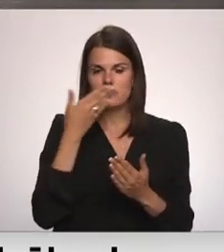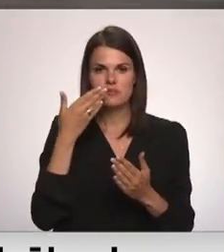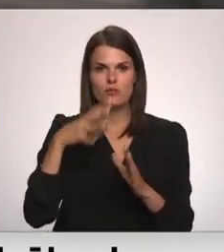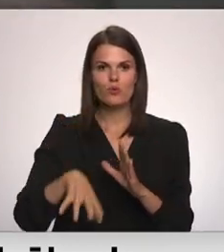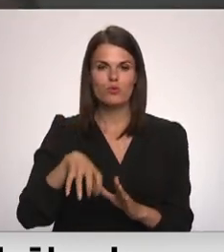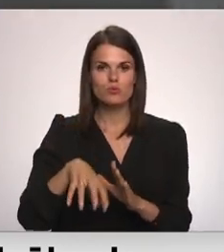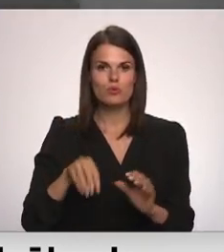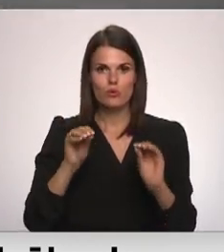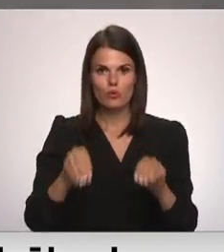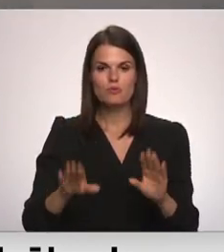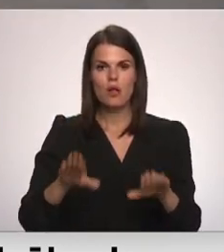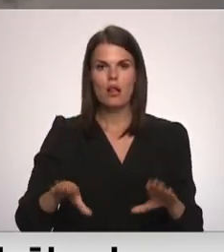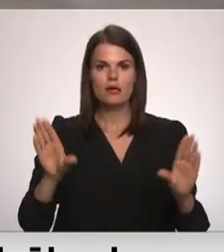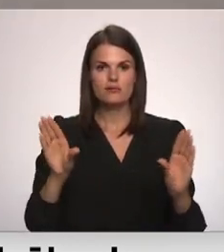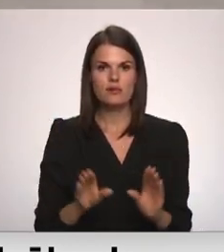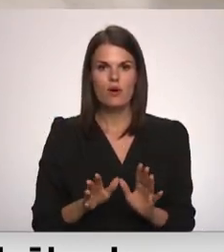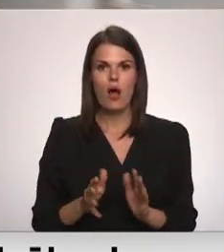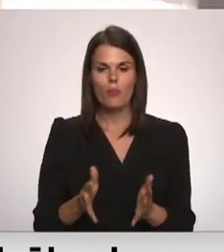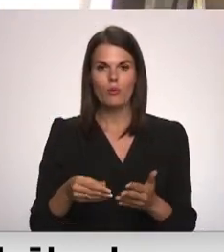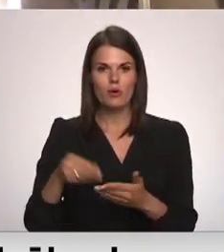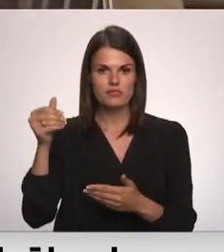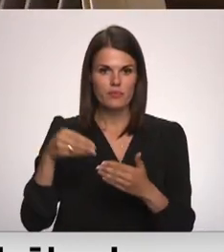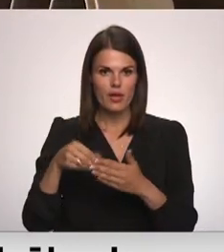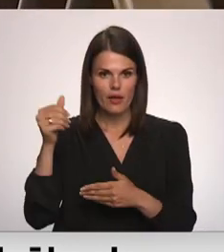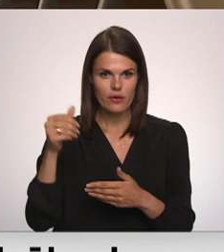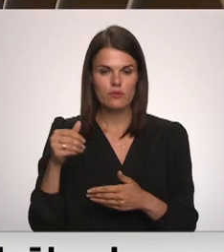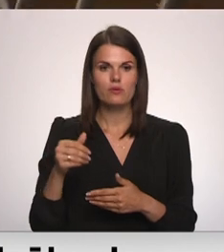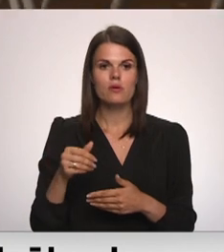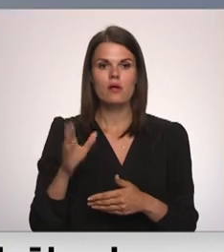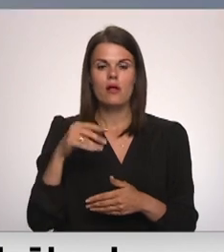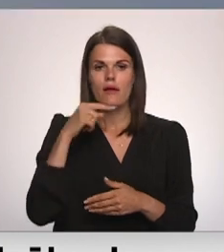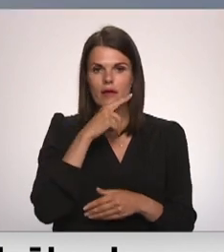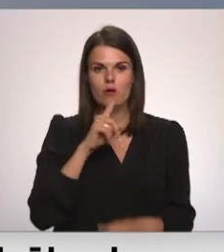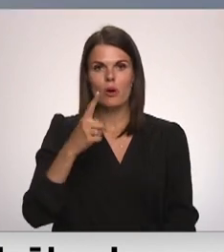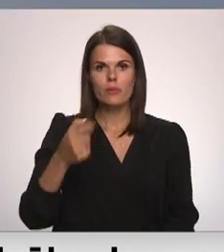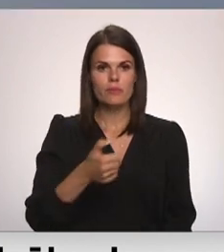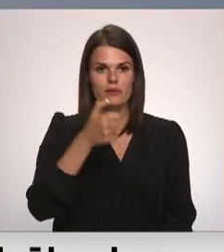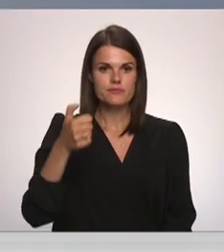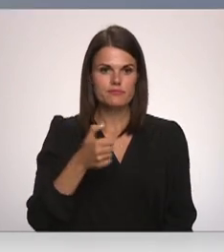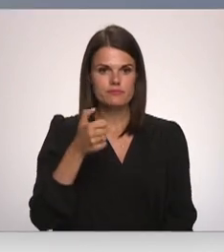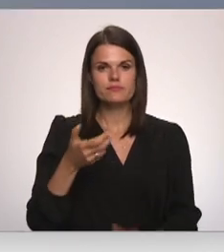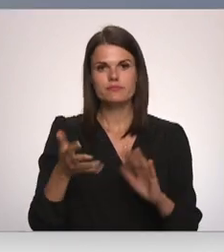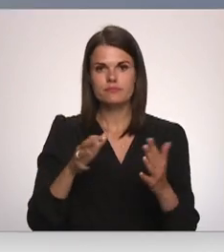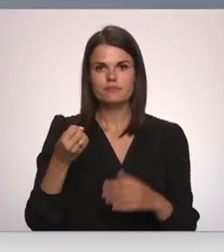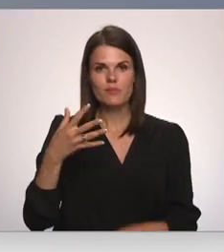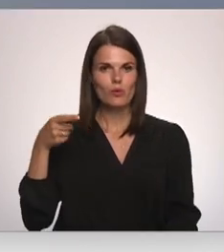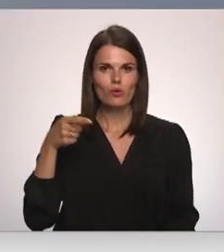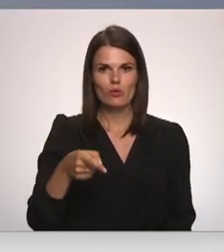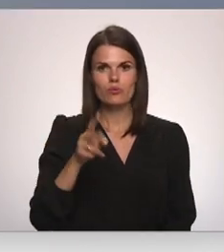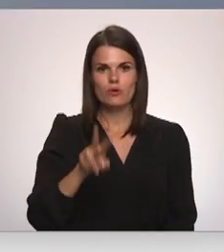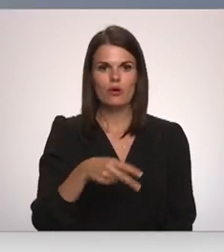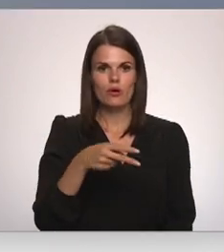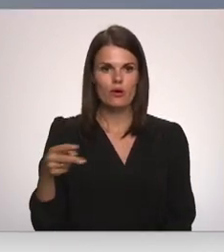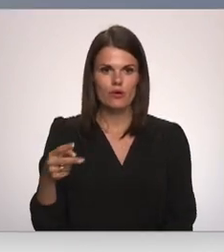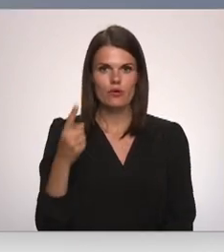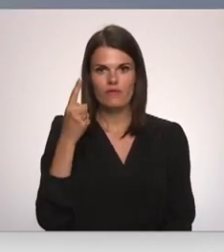siltumsūkņu uzstādīšanu, lai samazinātu apkuras rēķinus. Var iekamēt pirmā gadā kaut kur pie 15 000 eiro, no